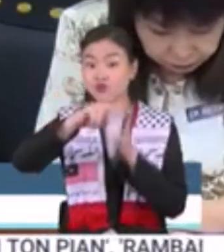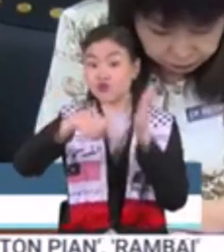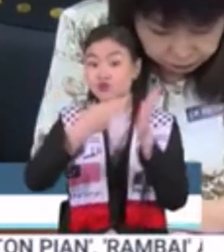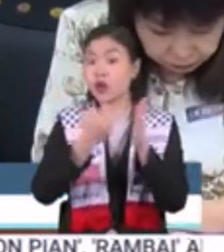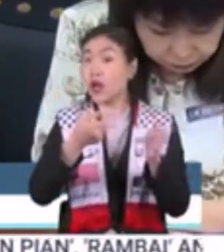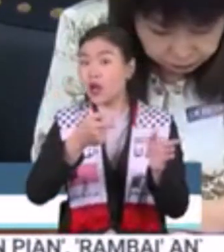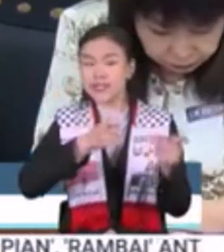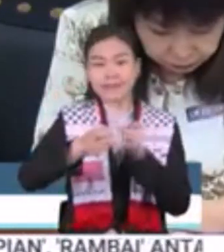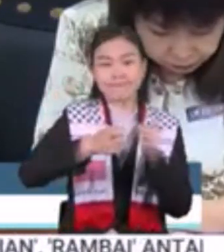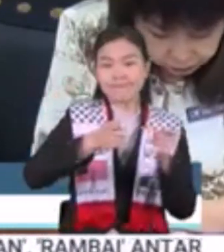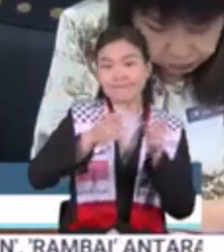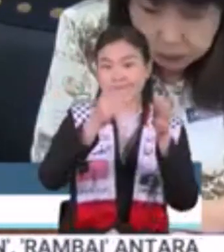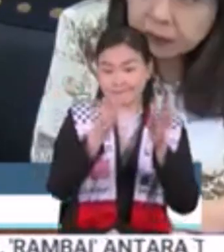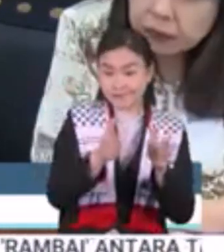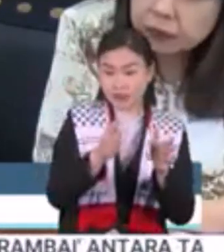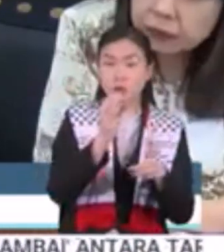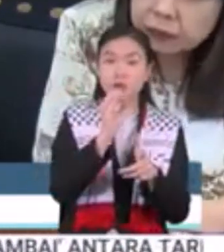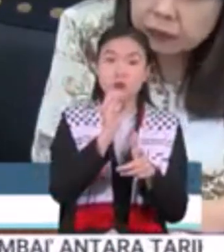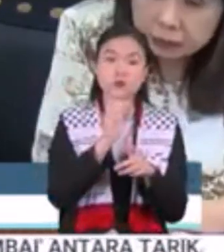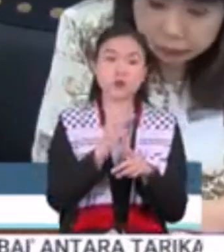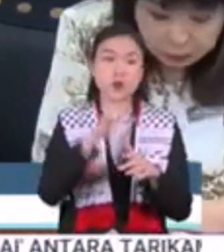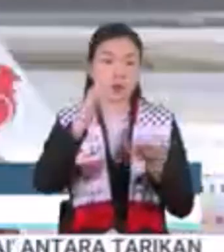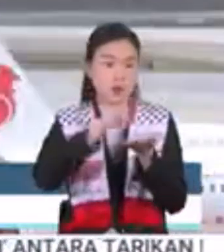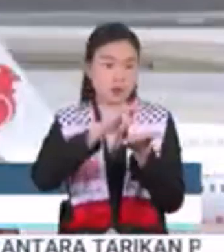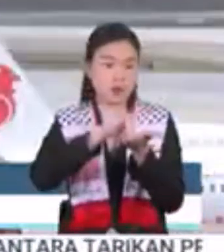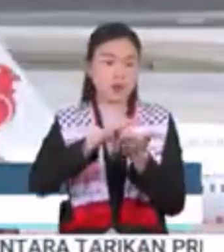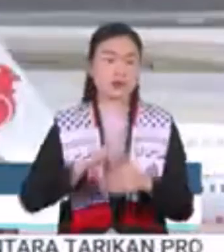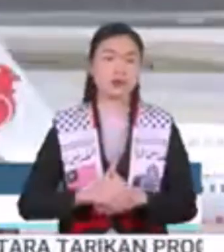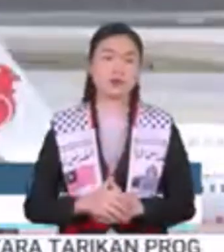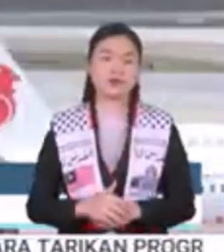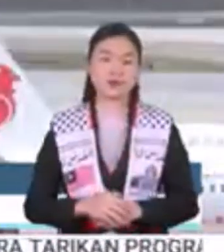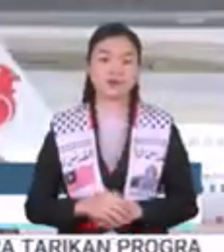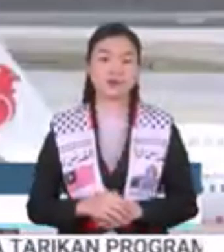sebagai operator atau pengendali lapangan terbang.